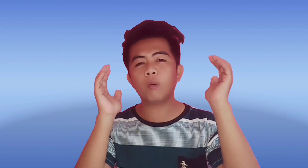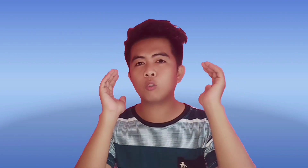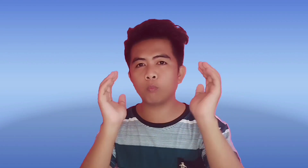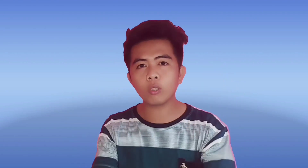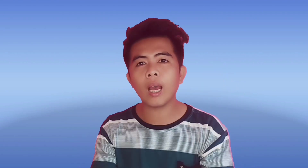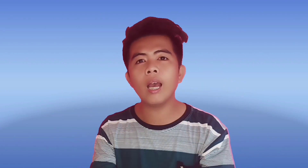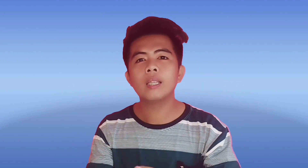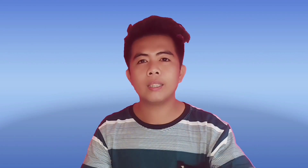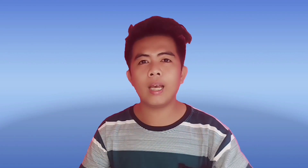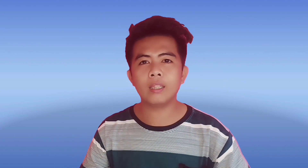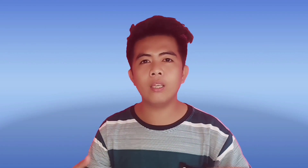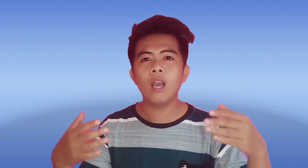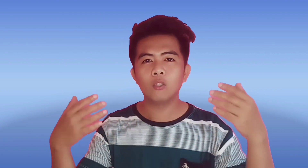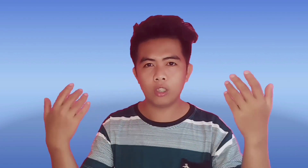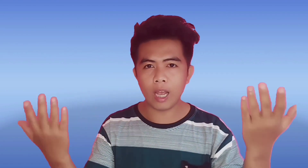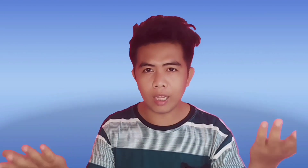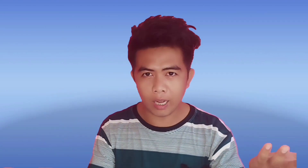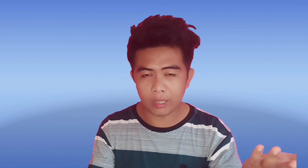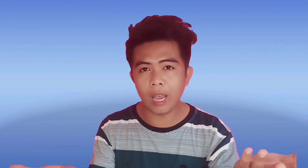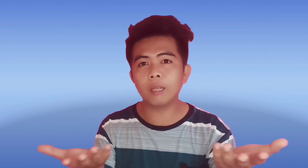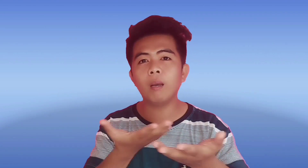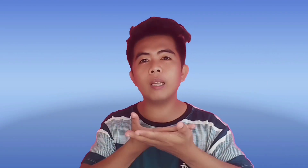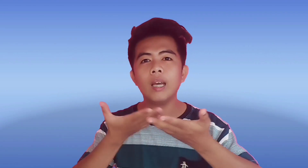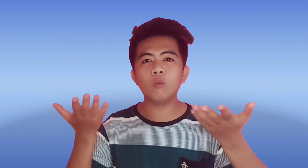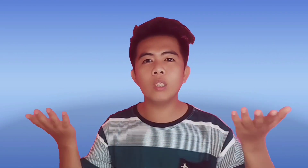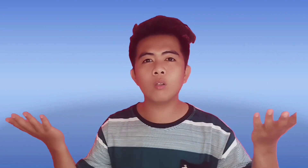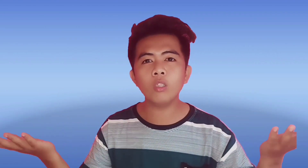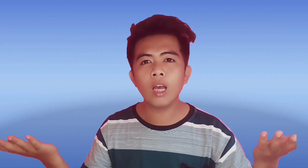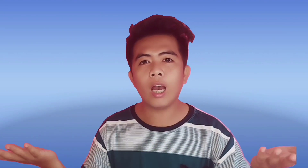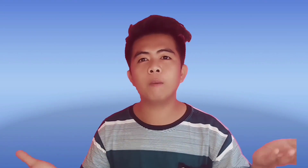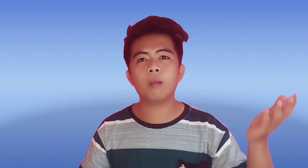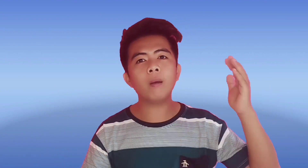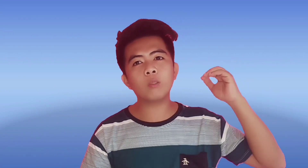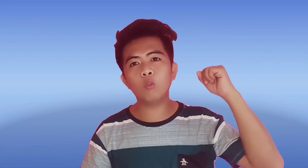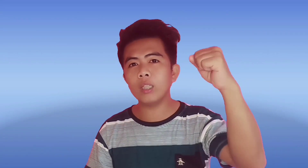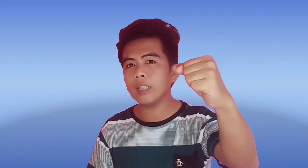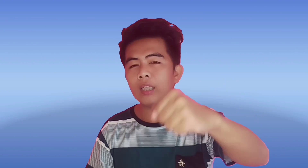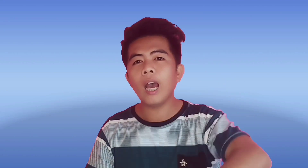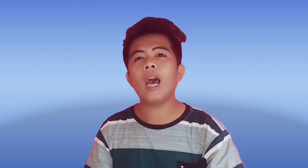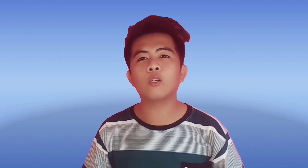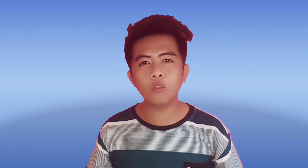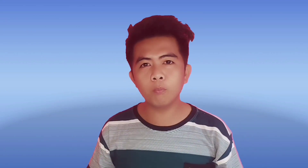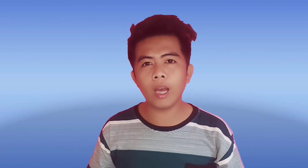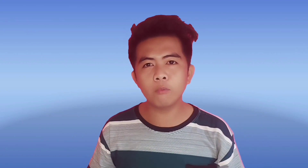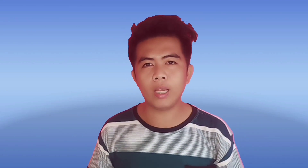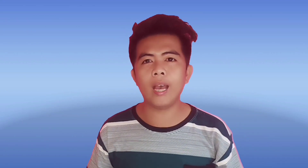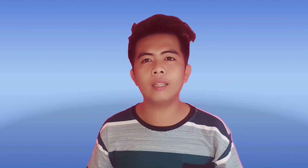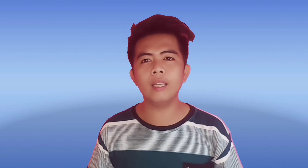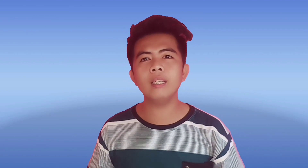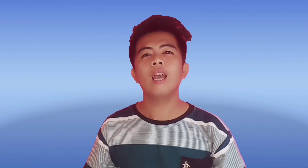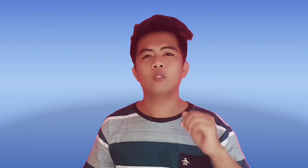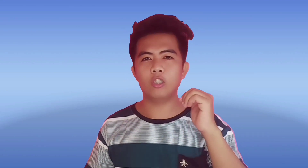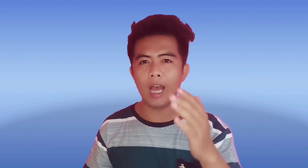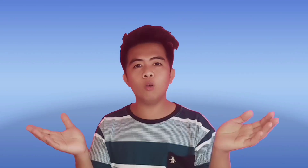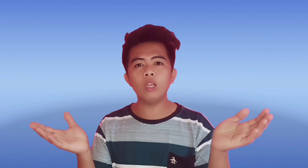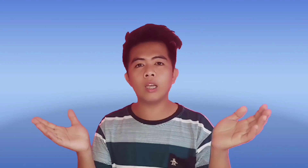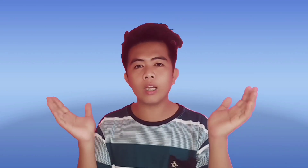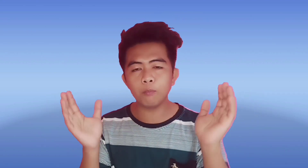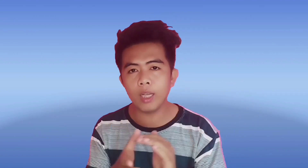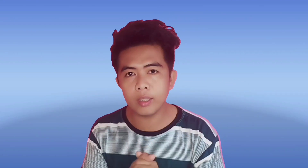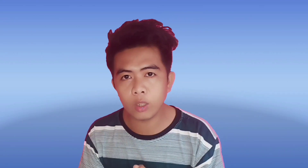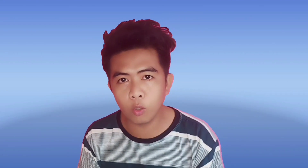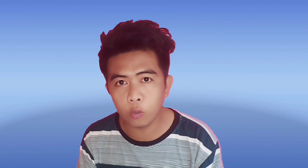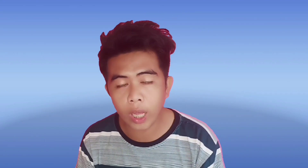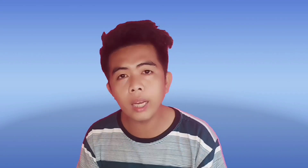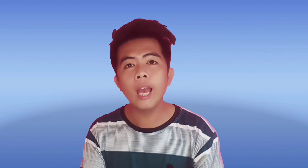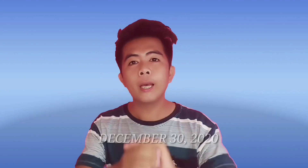sa patuloy niyong pagsuporta sa ating channel. At dahil nagbabalik na ang inyong lingkod, ay ipagpapatuloy natin ang good vibes sa ating channel.